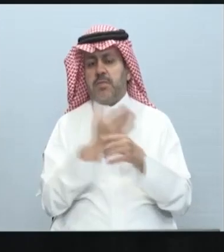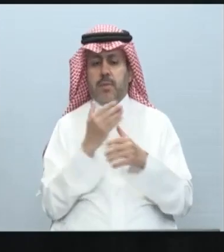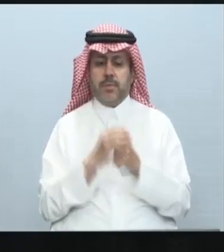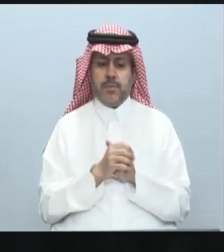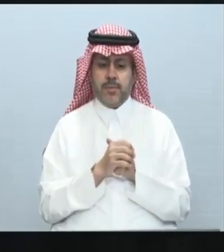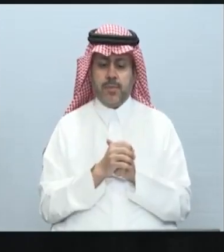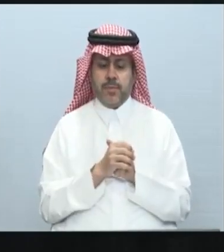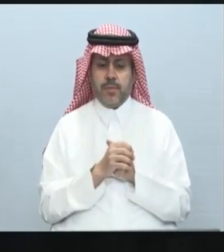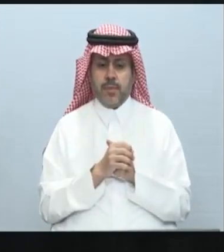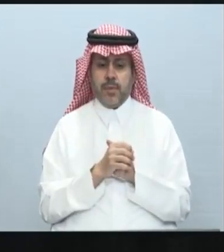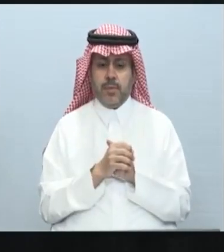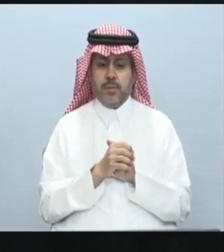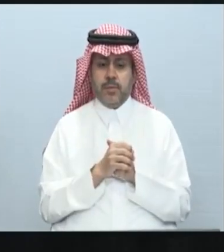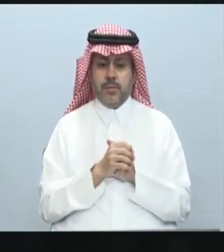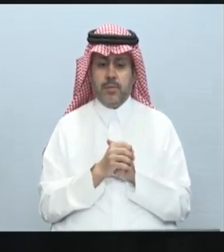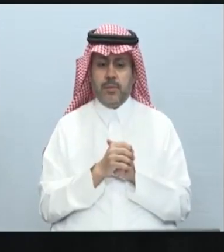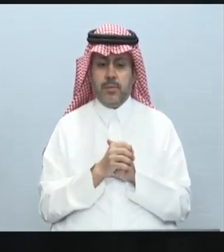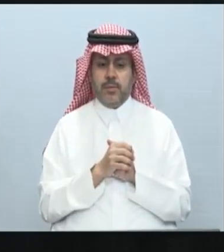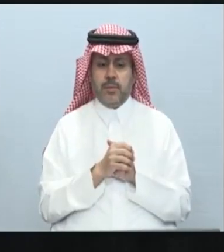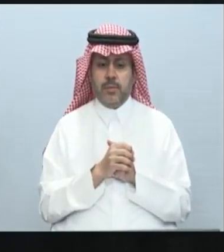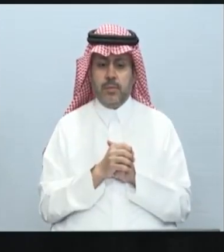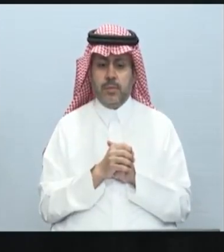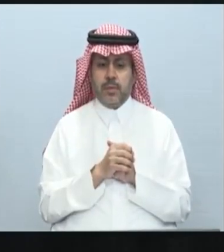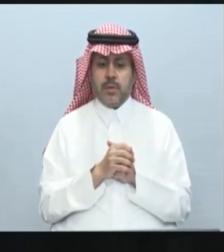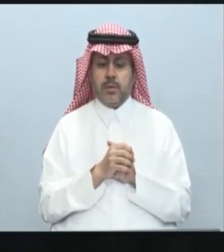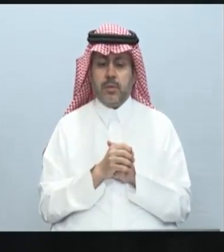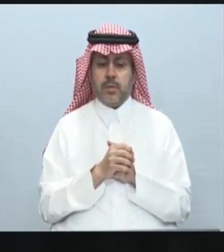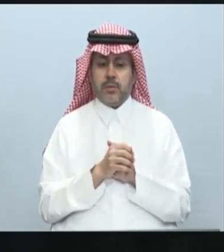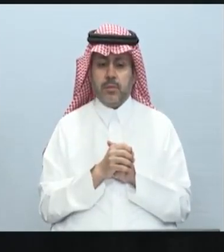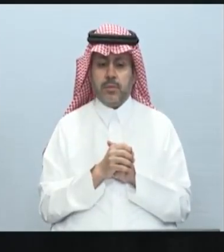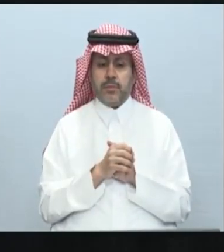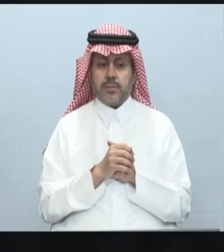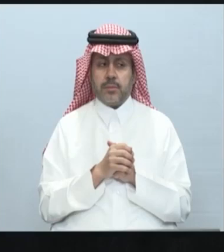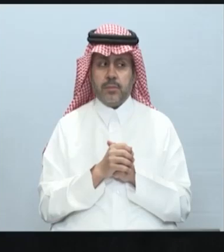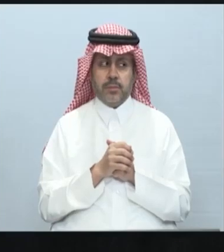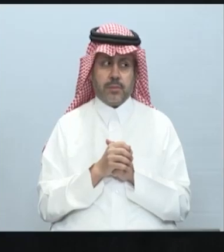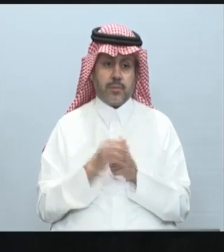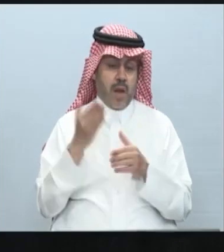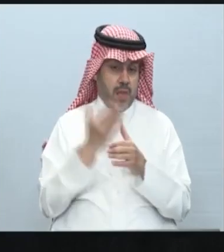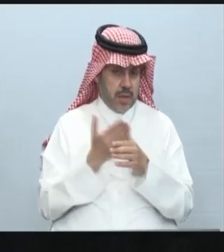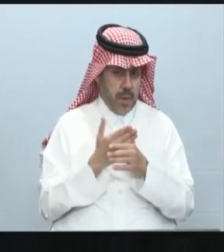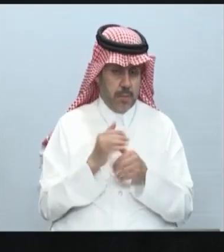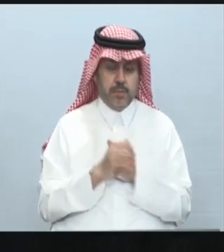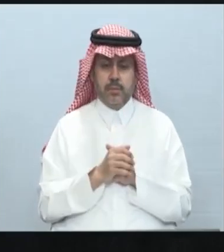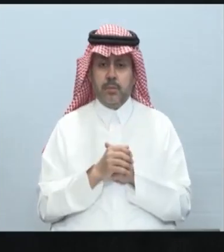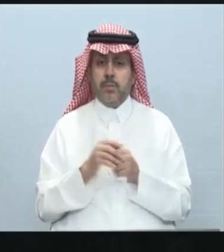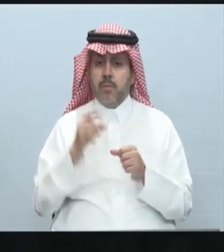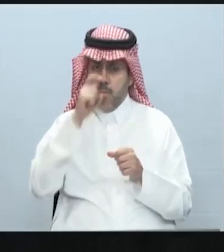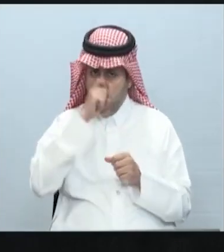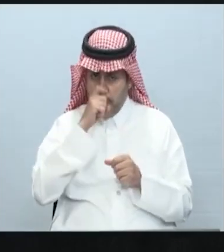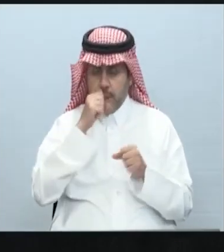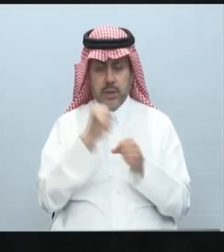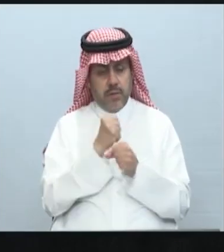او السبب الكوني الذي يقرر في مساله الكون فهذه الاسباب لا بد ان تفعل